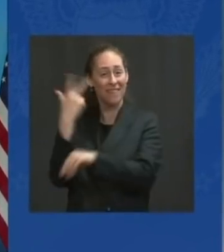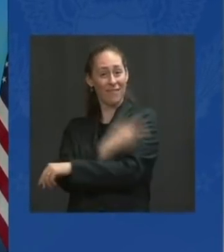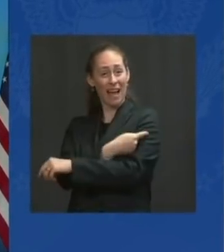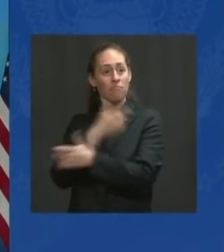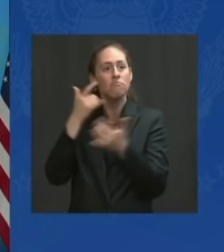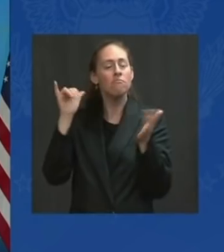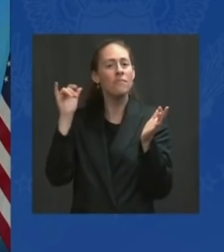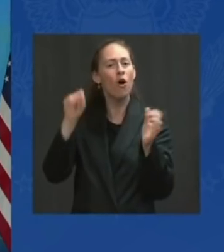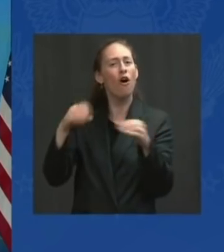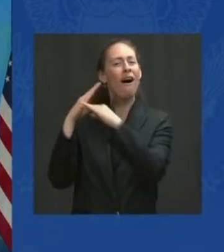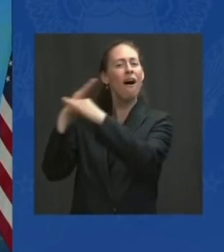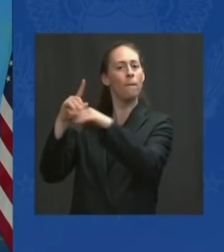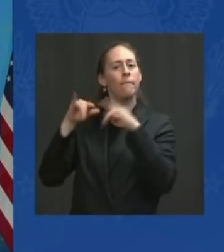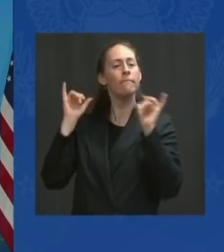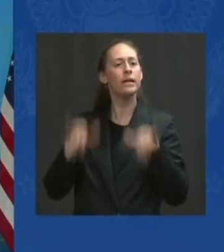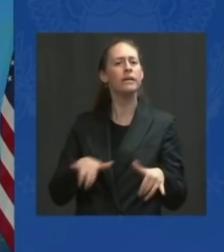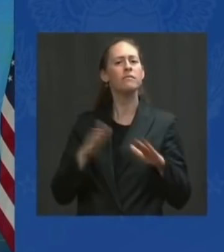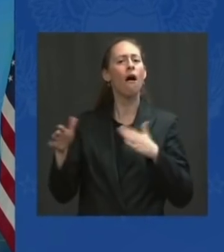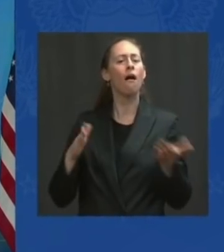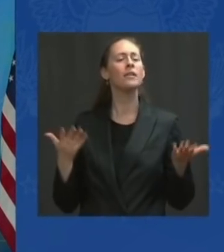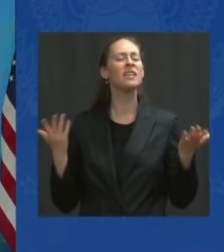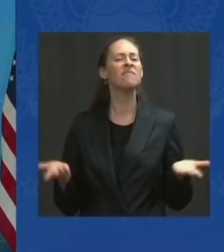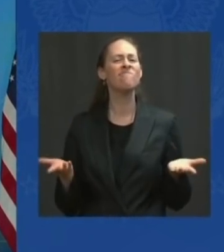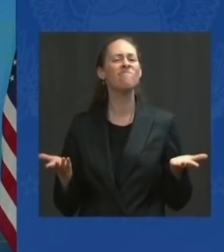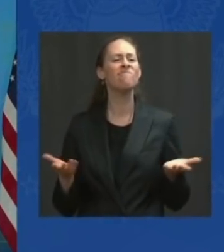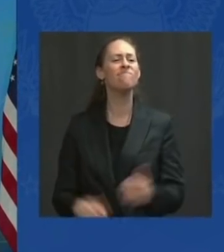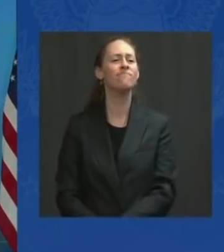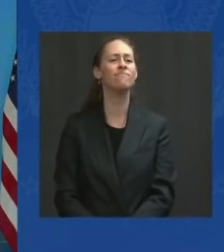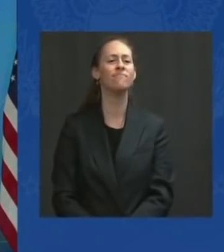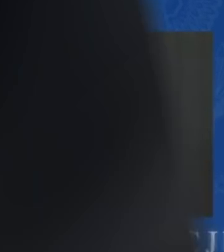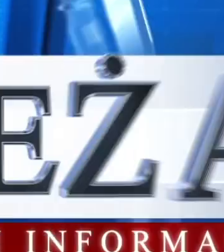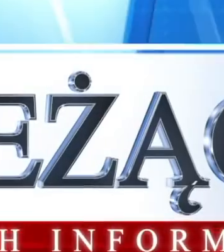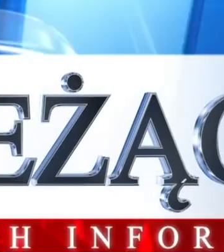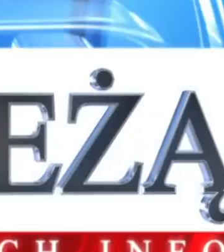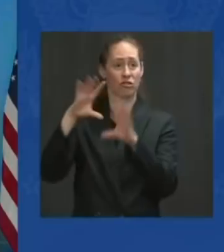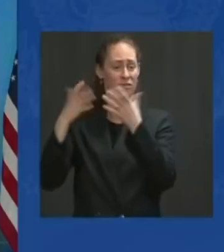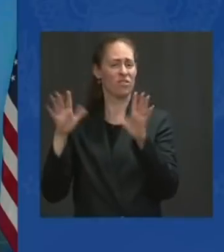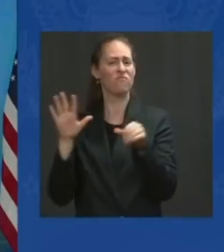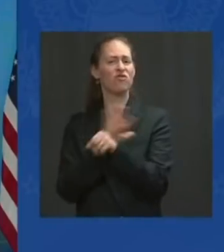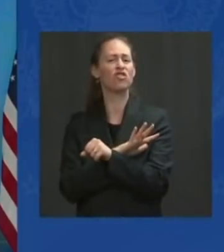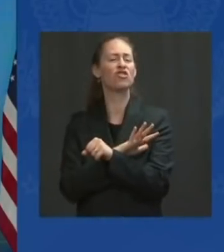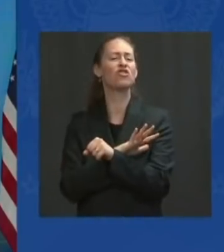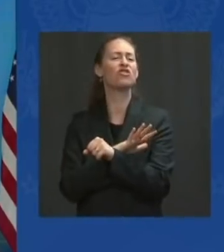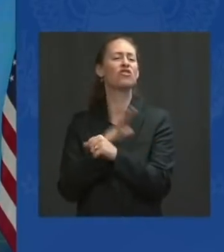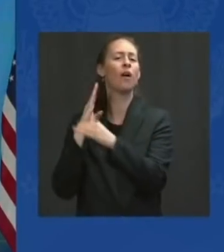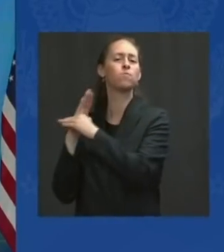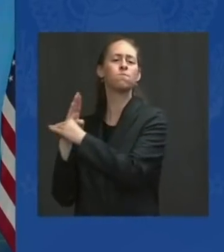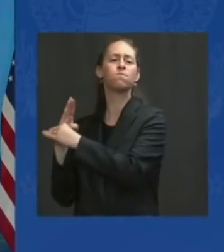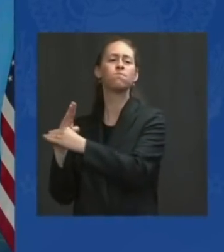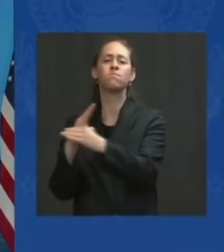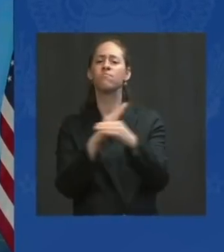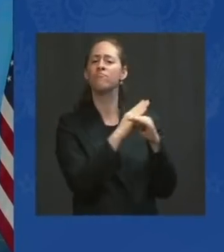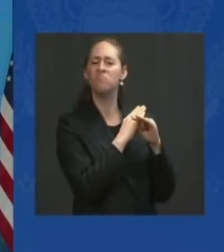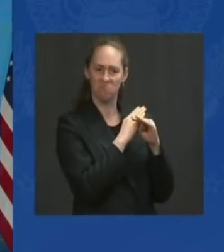niezaantidotumowanych osób. Eksperci z prezydenckiego zespołu poinformowali podczas konferencji prasowej, że w ciągu ostatniego tygodnia średnia liczba nowych przypadków wzrosła w USA